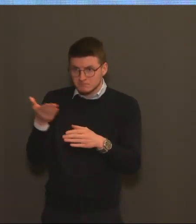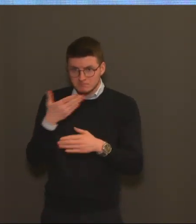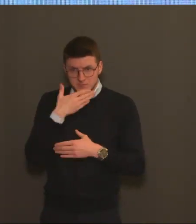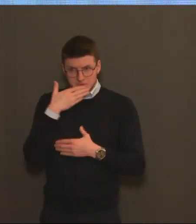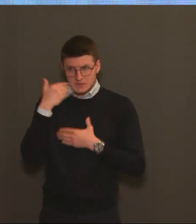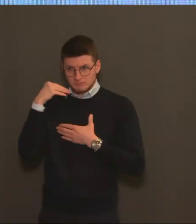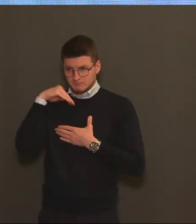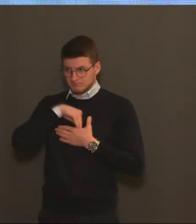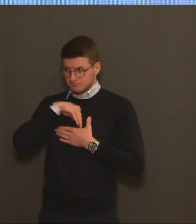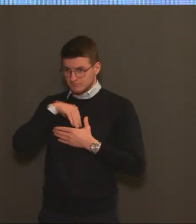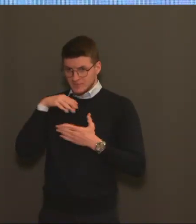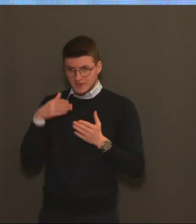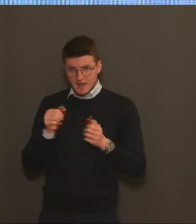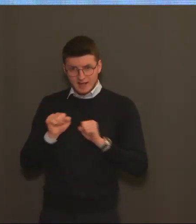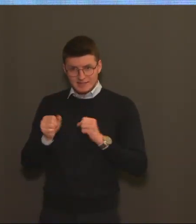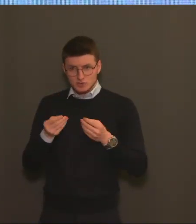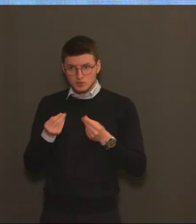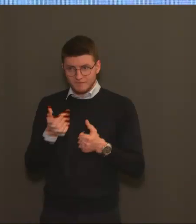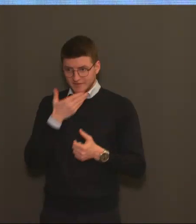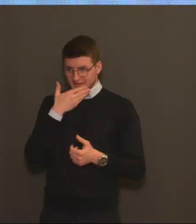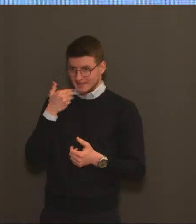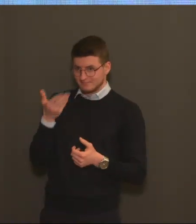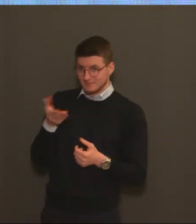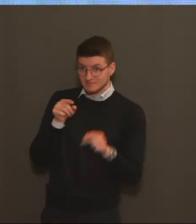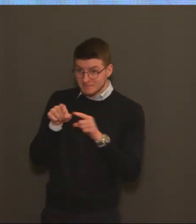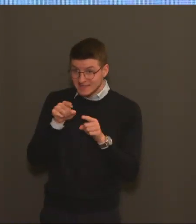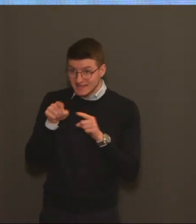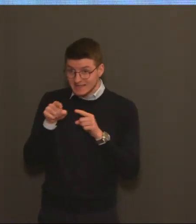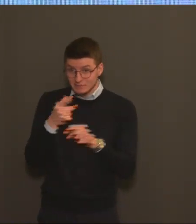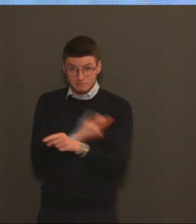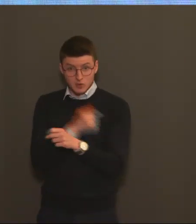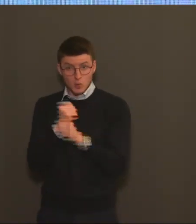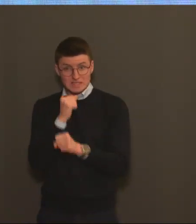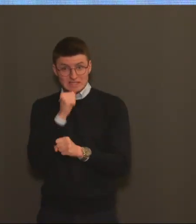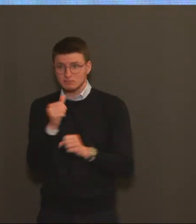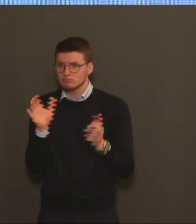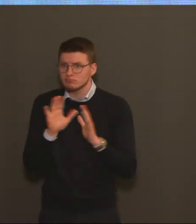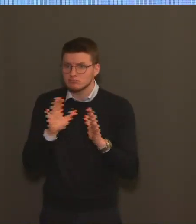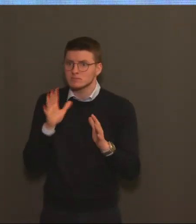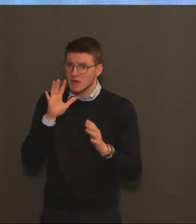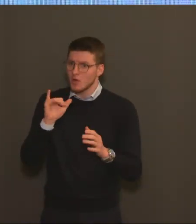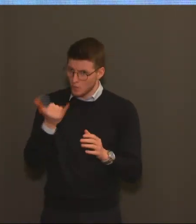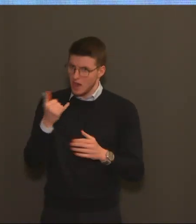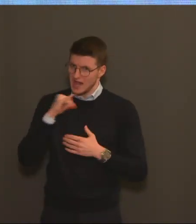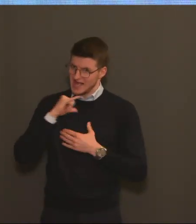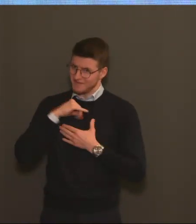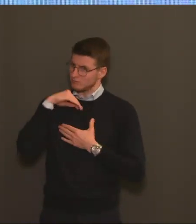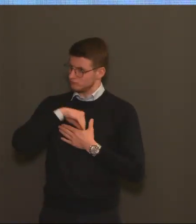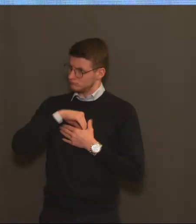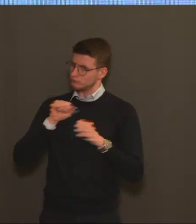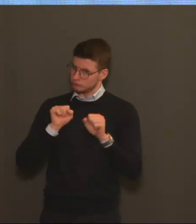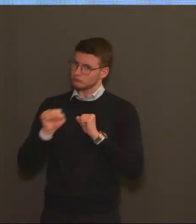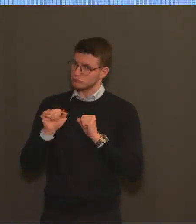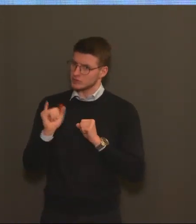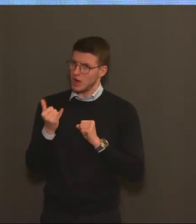daarom geen reactie hebben op het vaccin of geen immuniteit hebben ontwikkeld. Onze immuniteit is immers veel breder